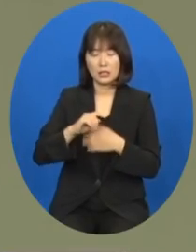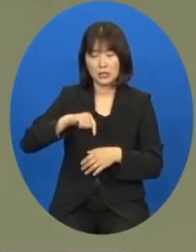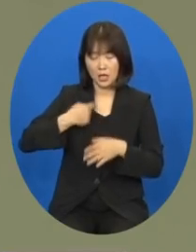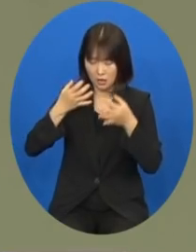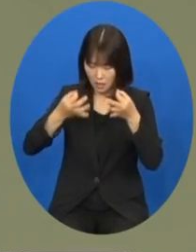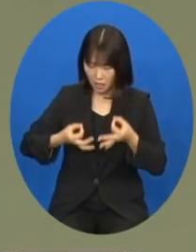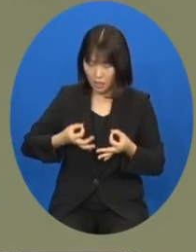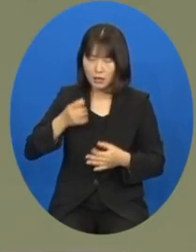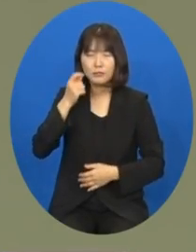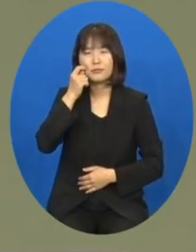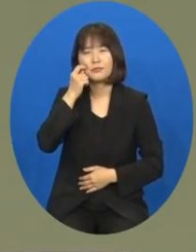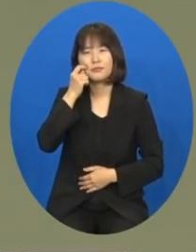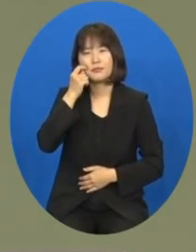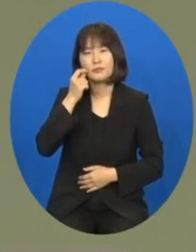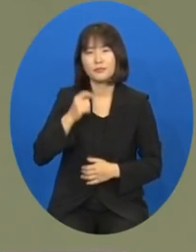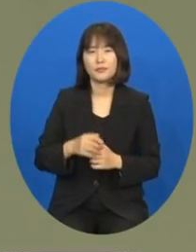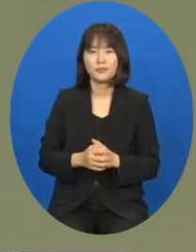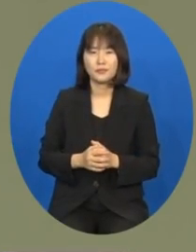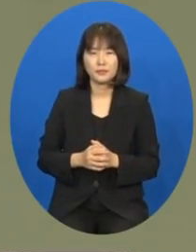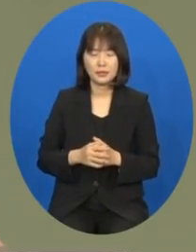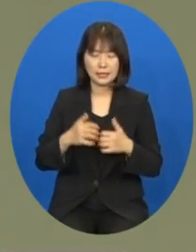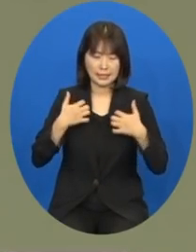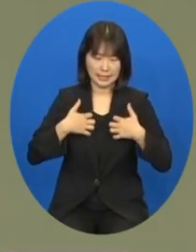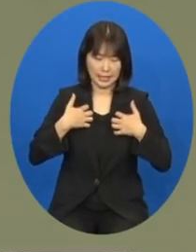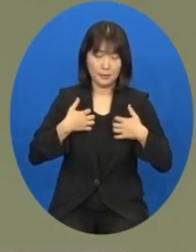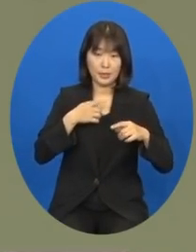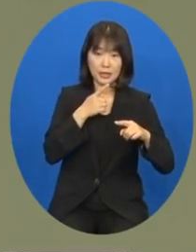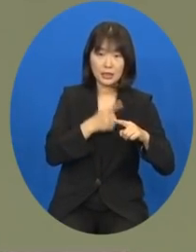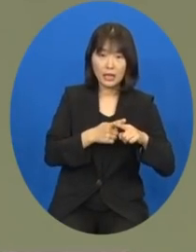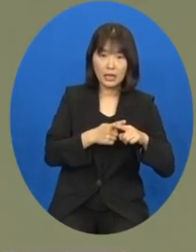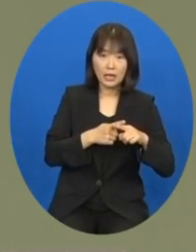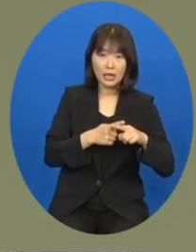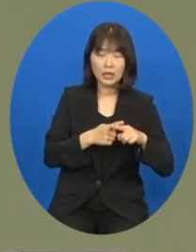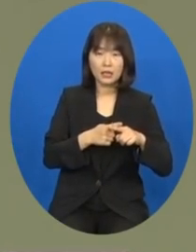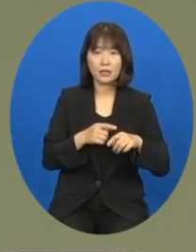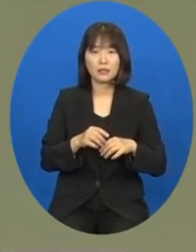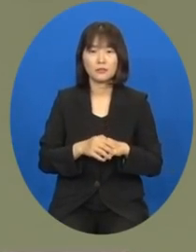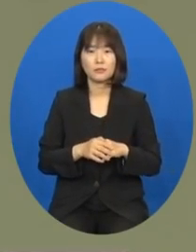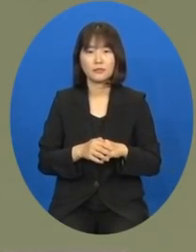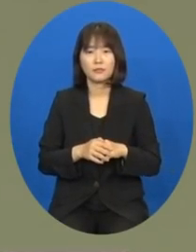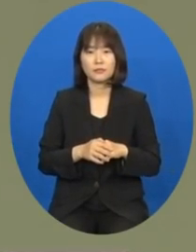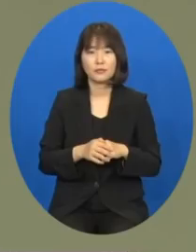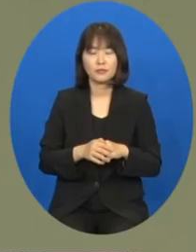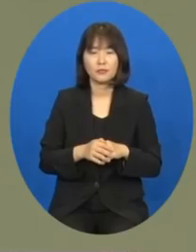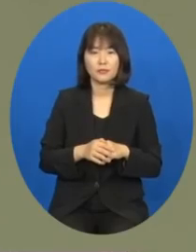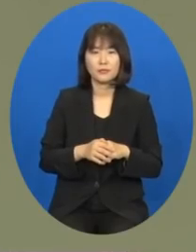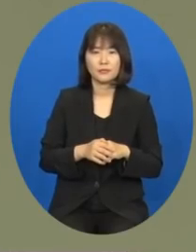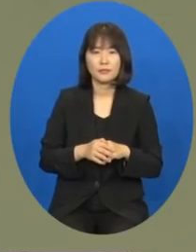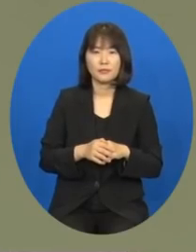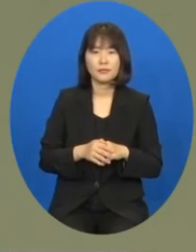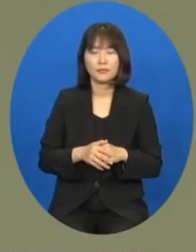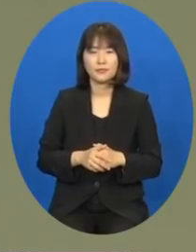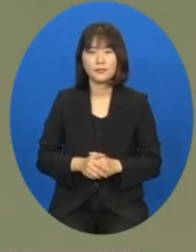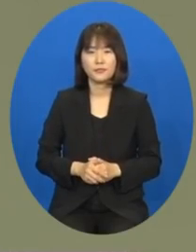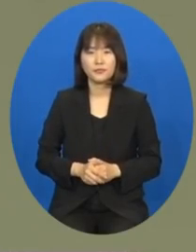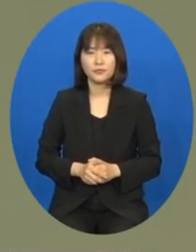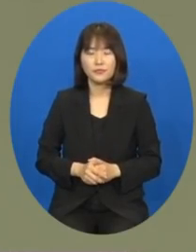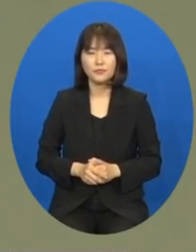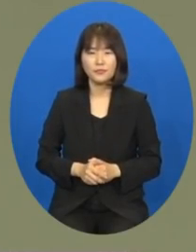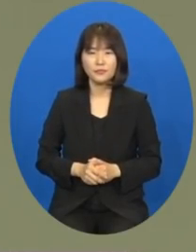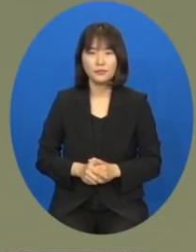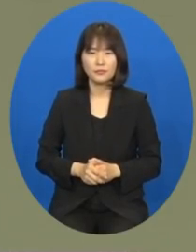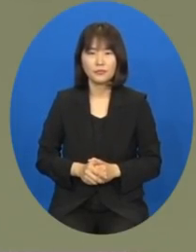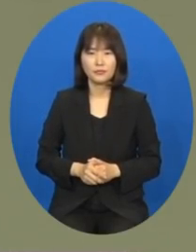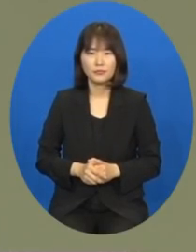못합니다 여러분 게임을 하다가 장기를 두다가 보드 게임을 하다가 훈수를 두면